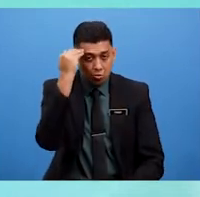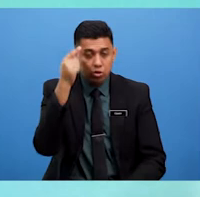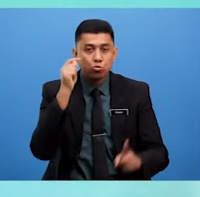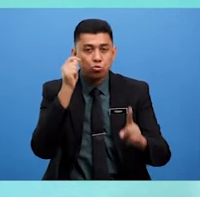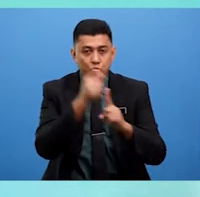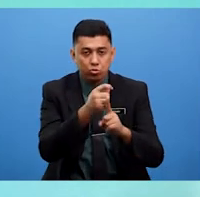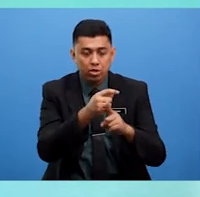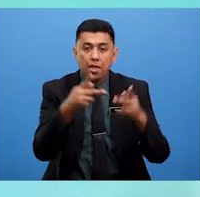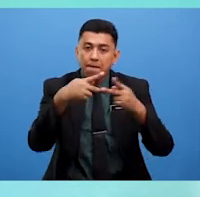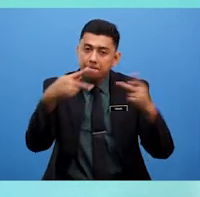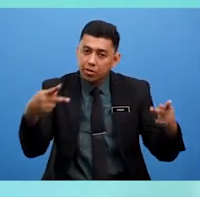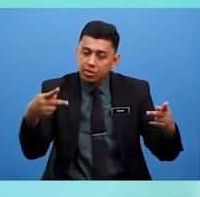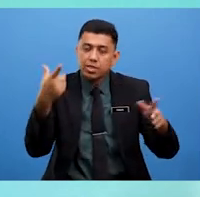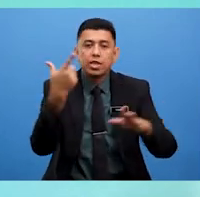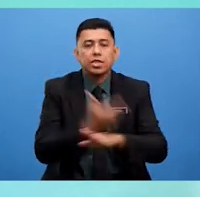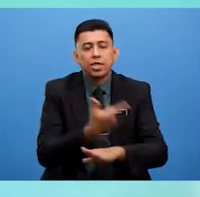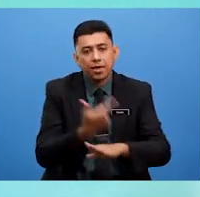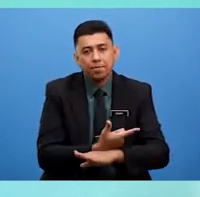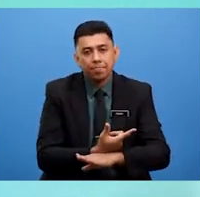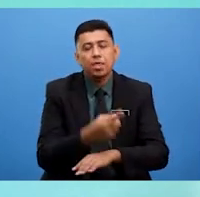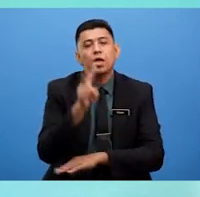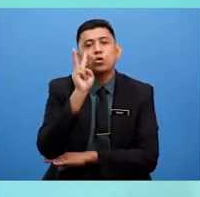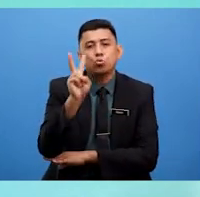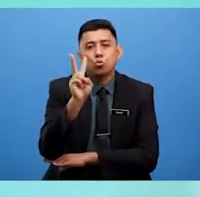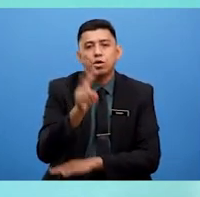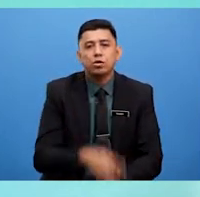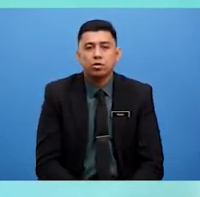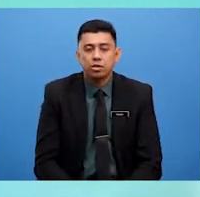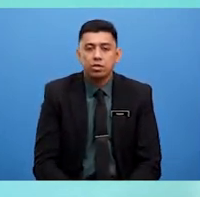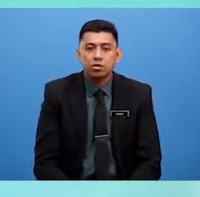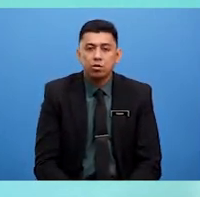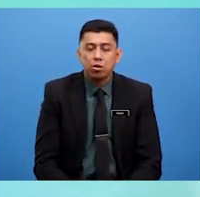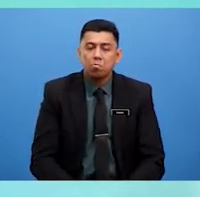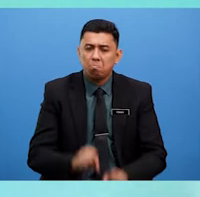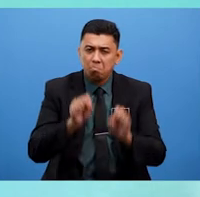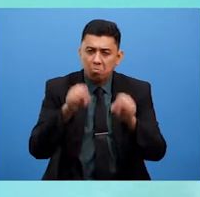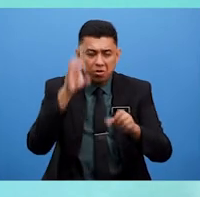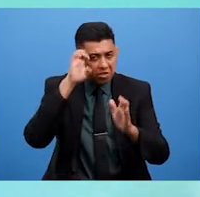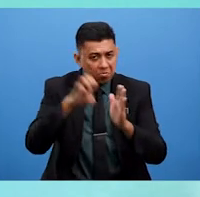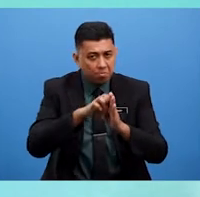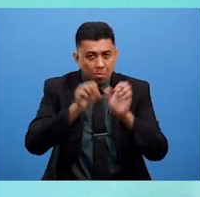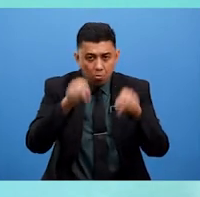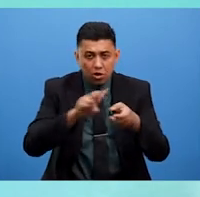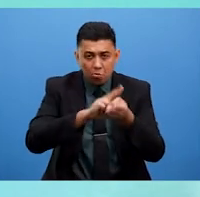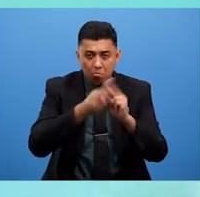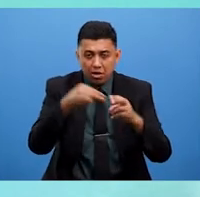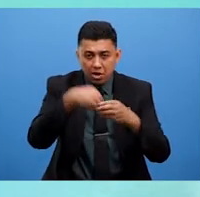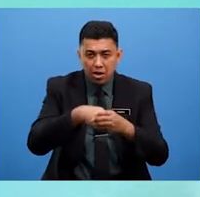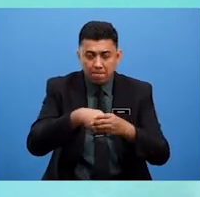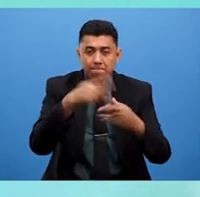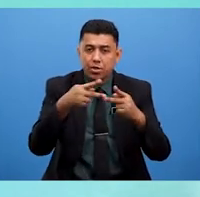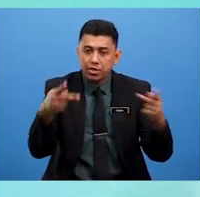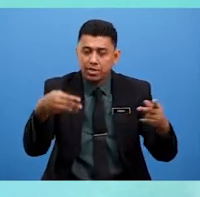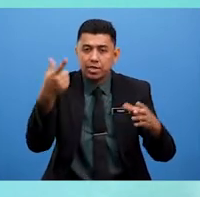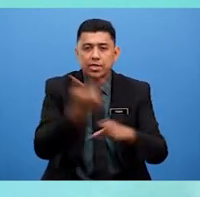apakah tujuan periodisasi latihan. Yang kedua, kita menerokai semua pemboleh ubah dalam periodisasi